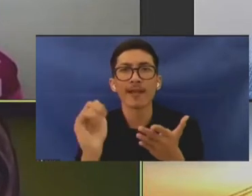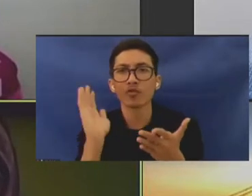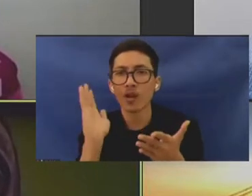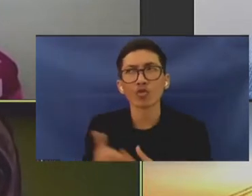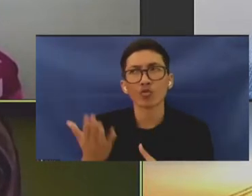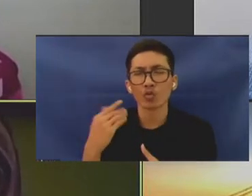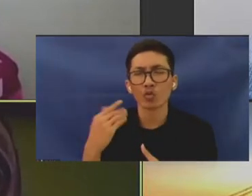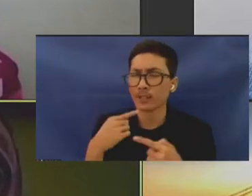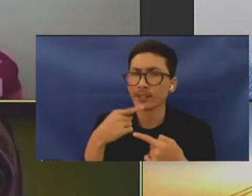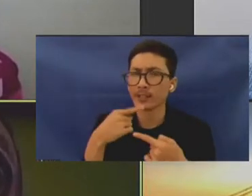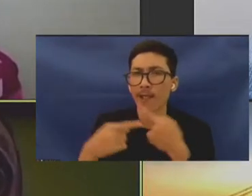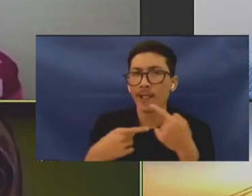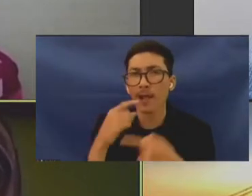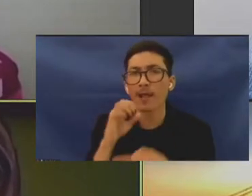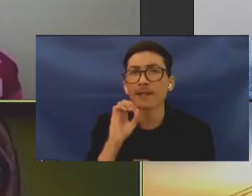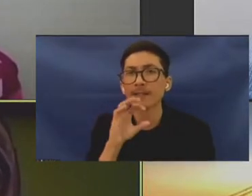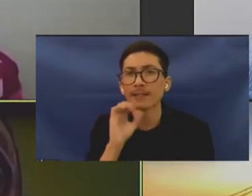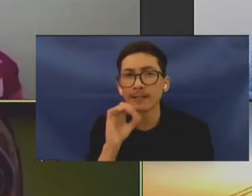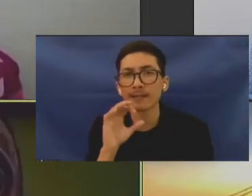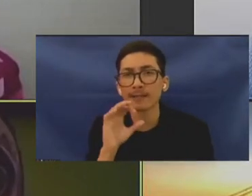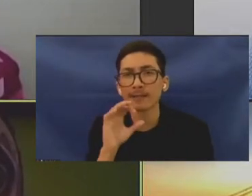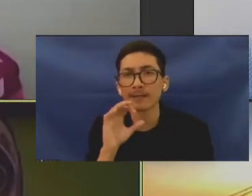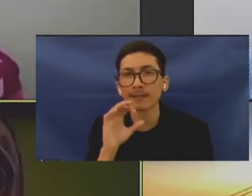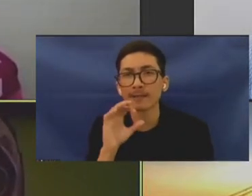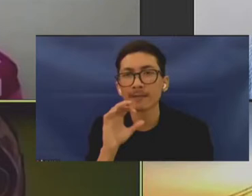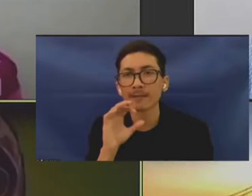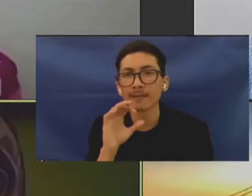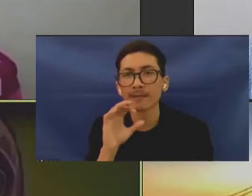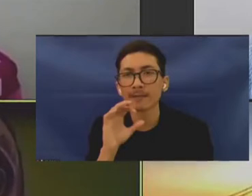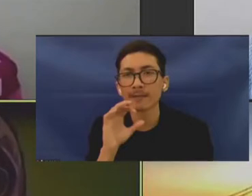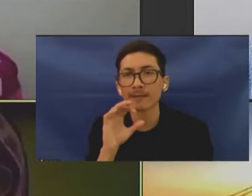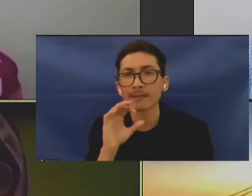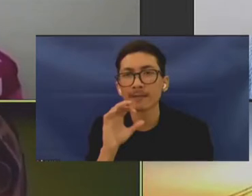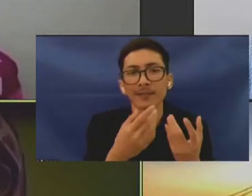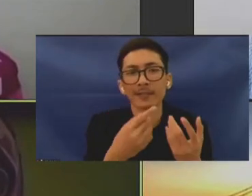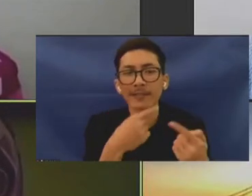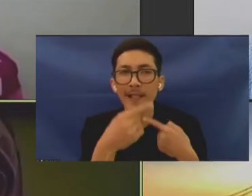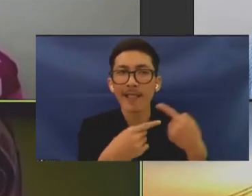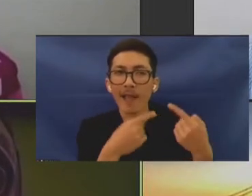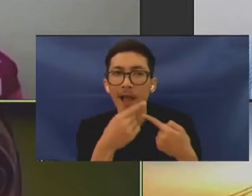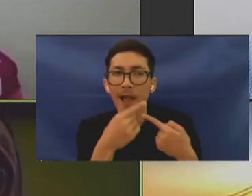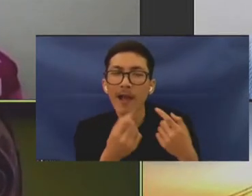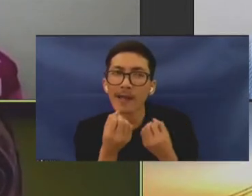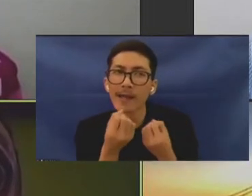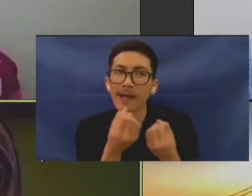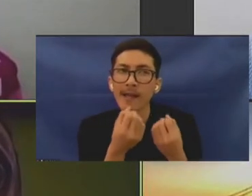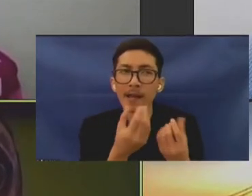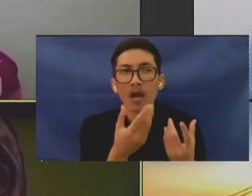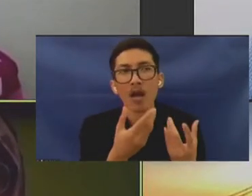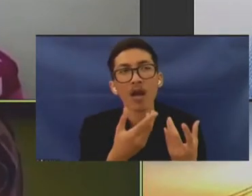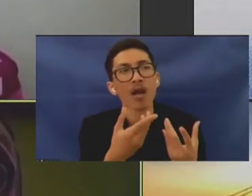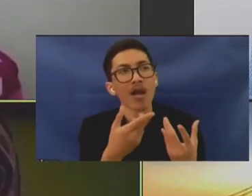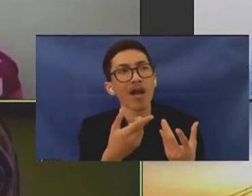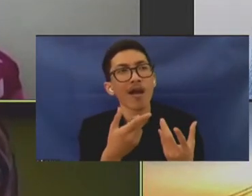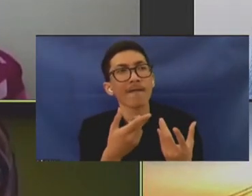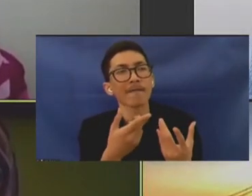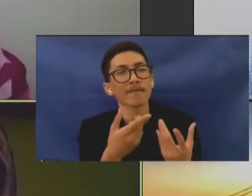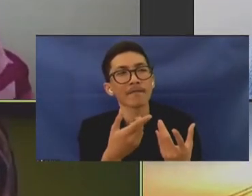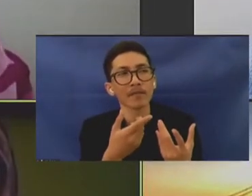baca dan tulis, saya suka membacakan cerita. Kemudian saya kalau bepergian juga saya